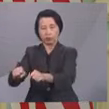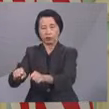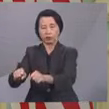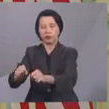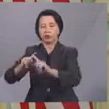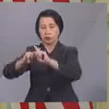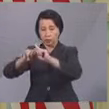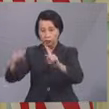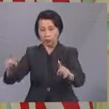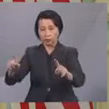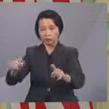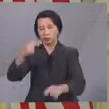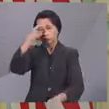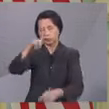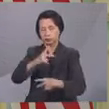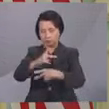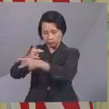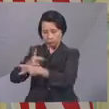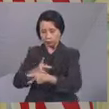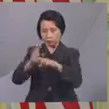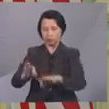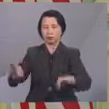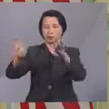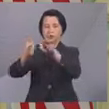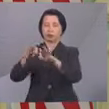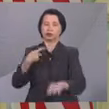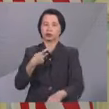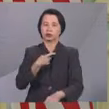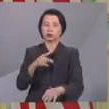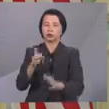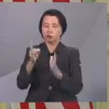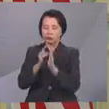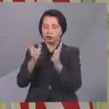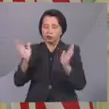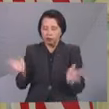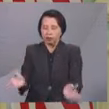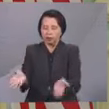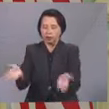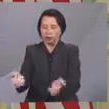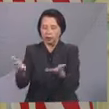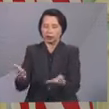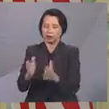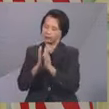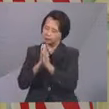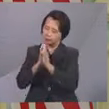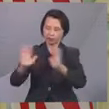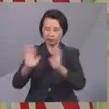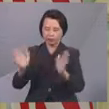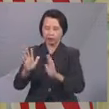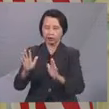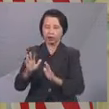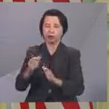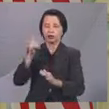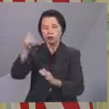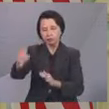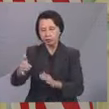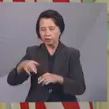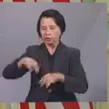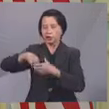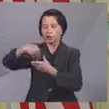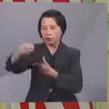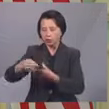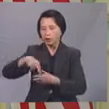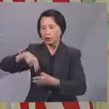tetapi untuk menjaga kepentingan kita, digalakkan supaya tidak melakukan